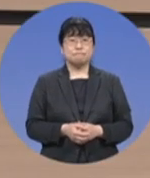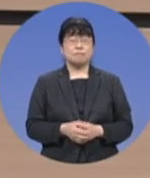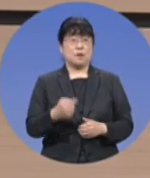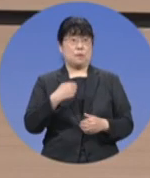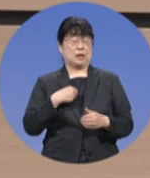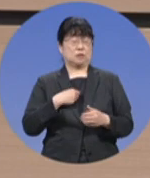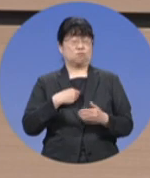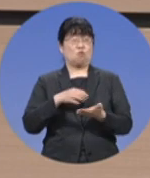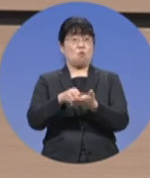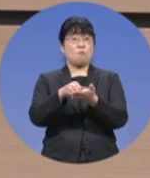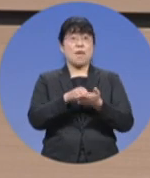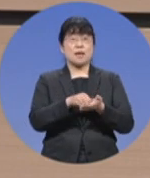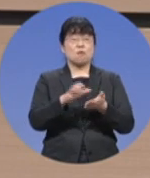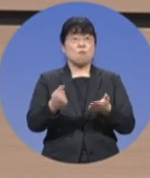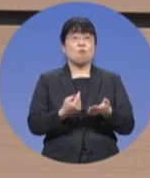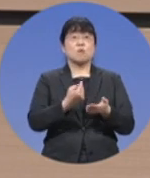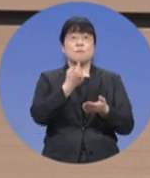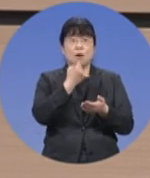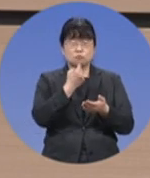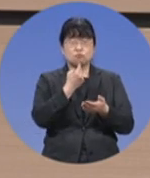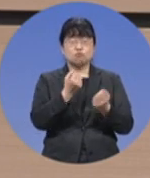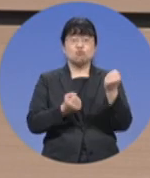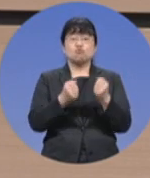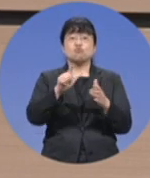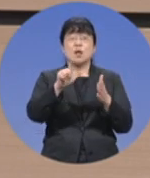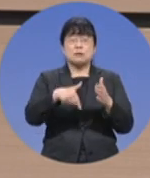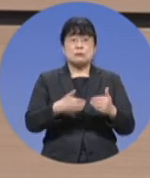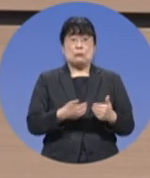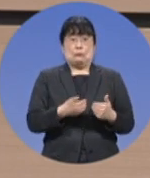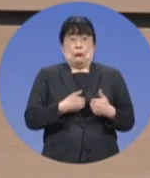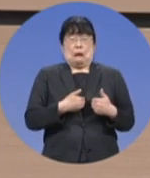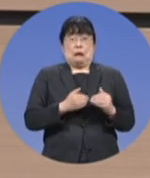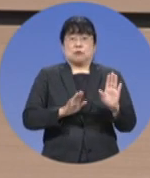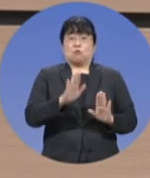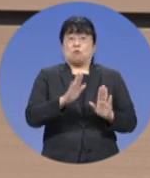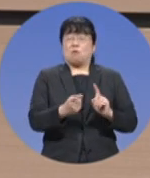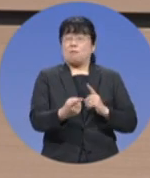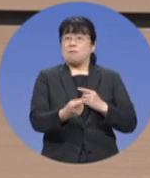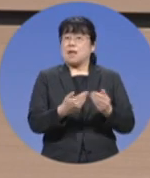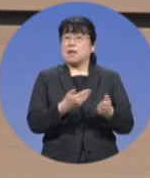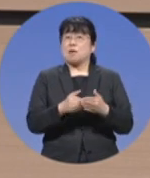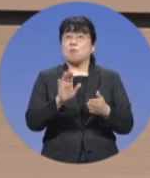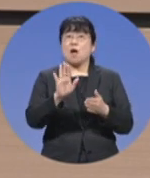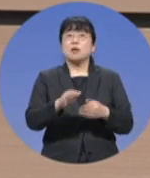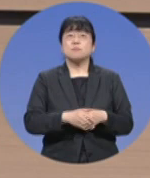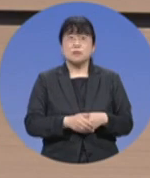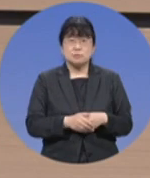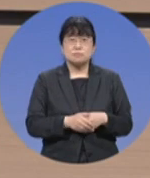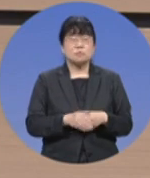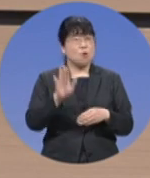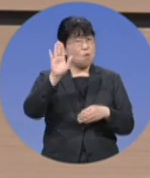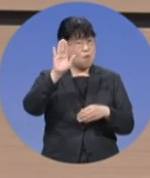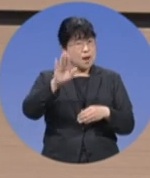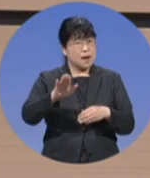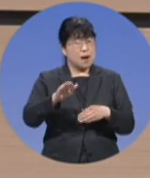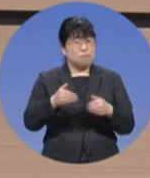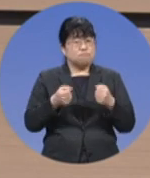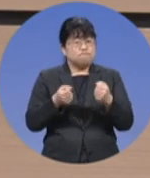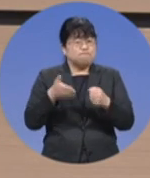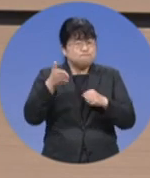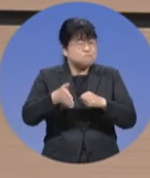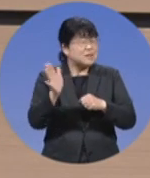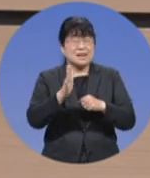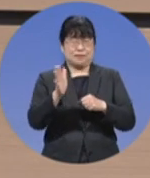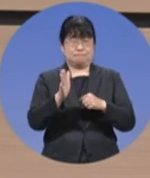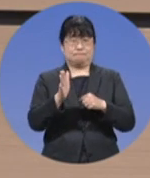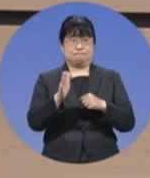私も運転免許を持っていますが、運転中ヒヤリとする場面に遭遇したこともあります。これからもスピードを出しすぎ